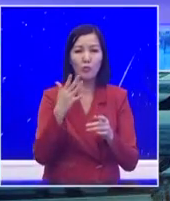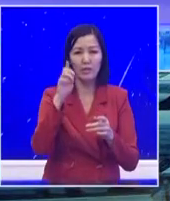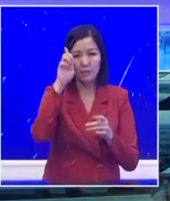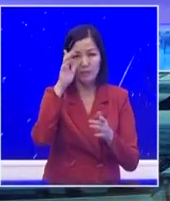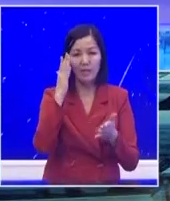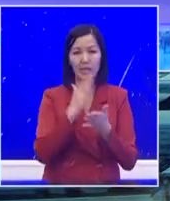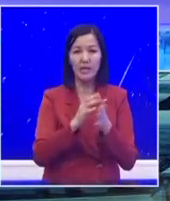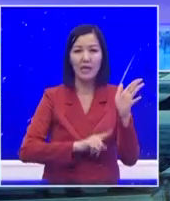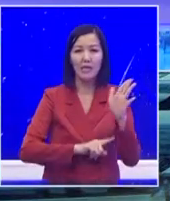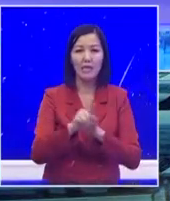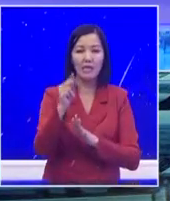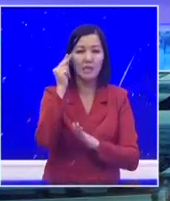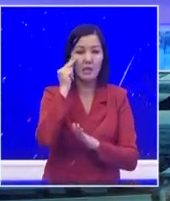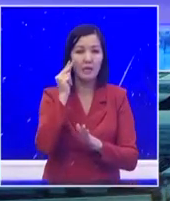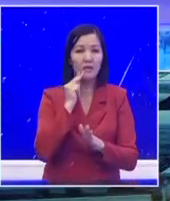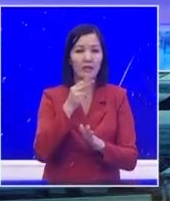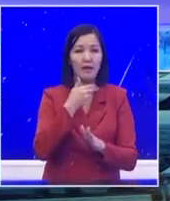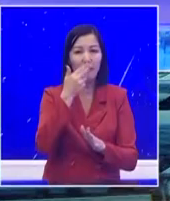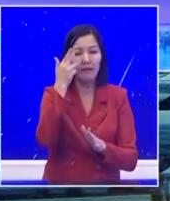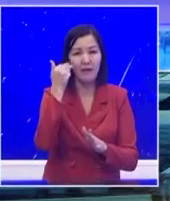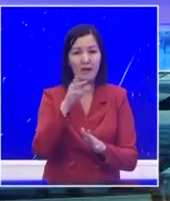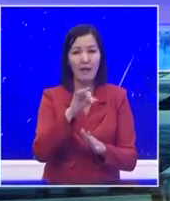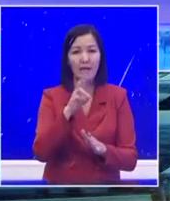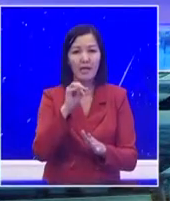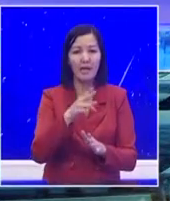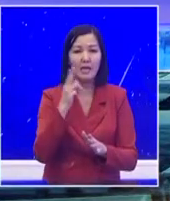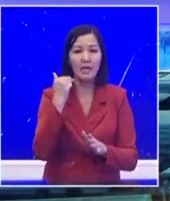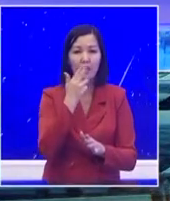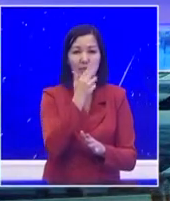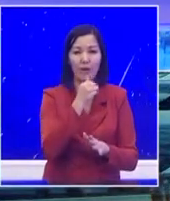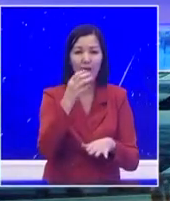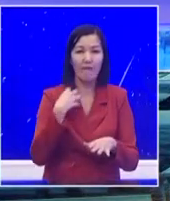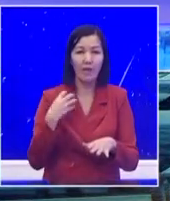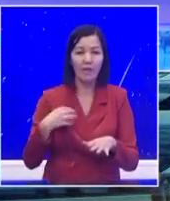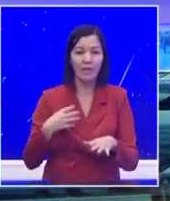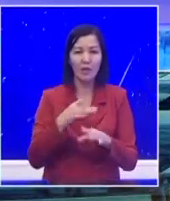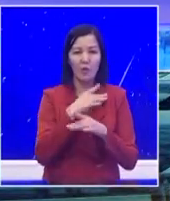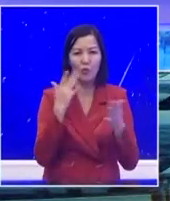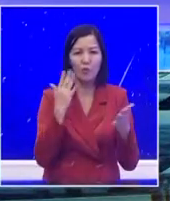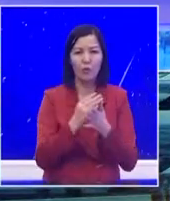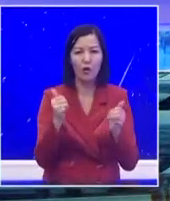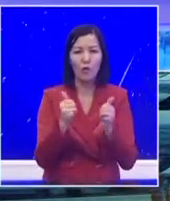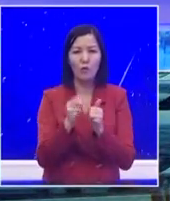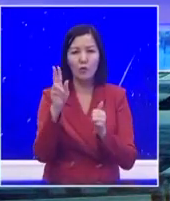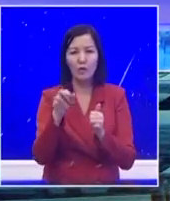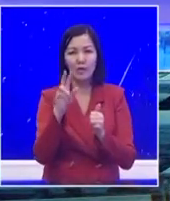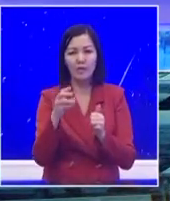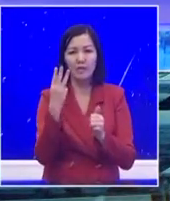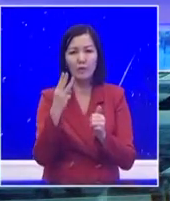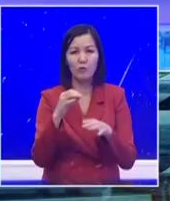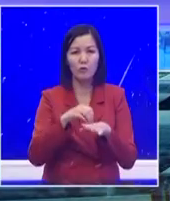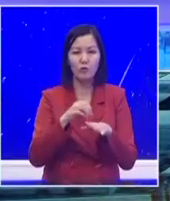негізгі ошағы аспан асты елі. Италия, Иран, Испания мен Францияда да өршіп тұр. Ал көрші Қырғызстанда 3 жағдай